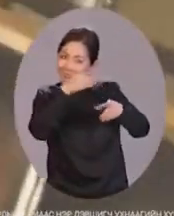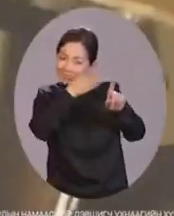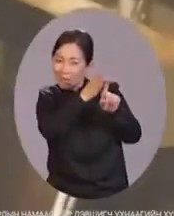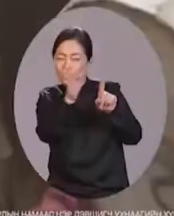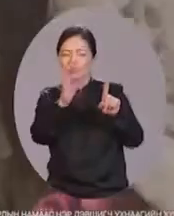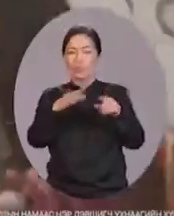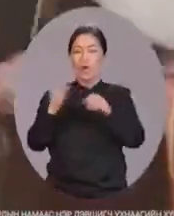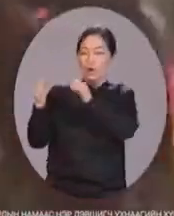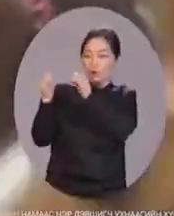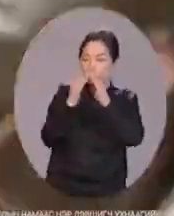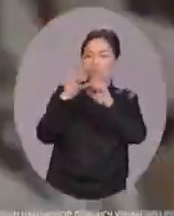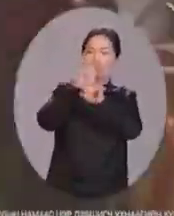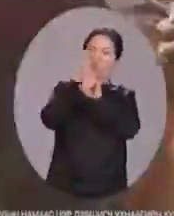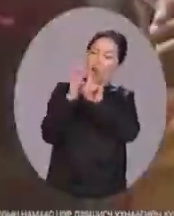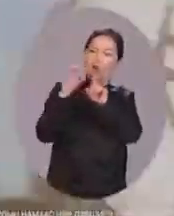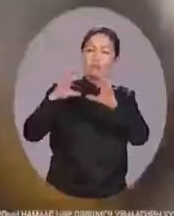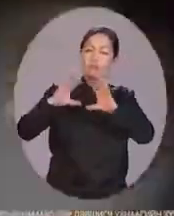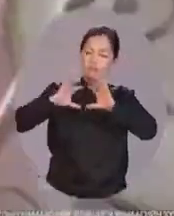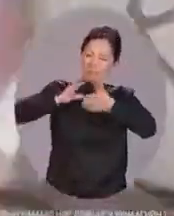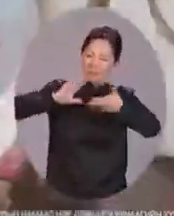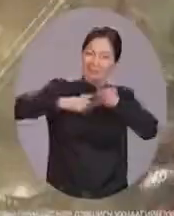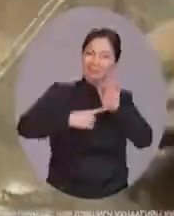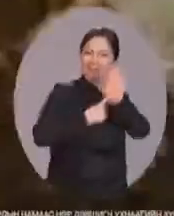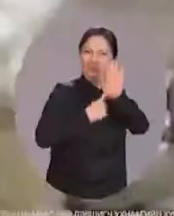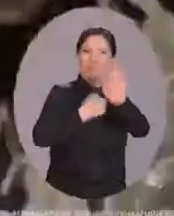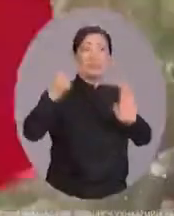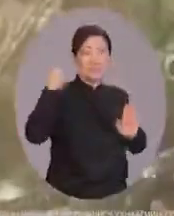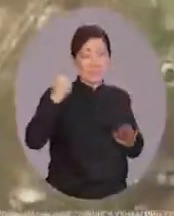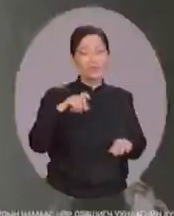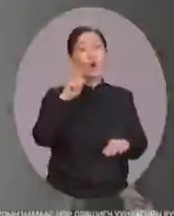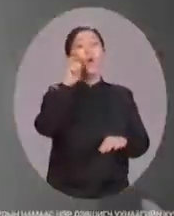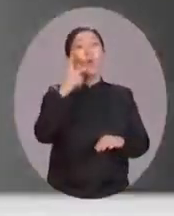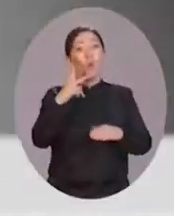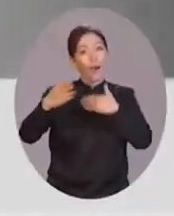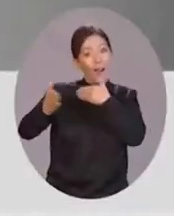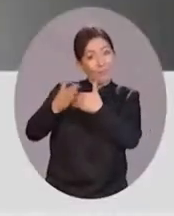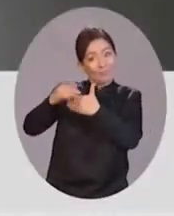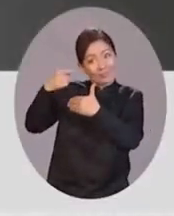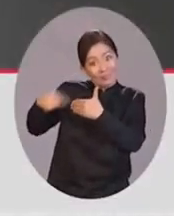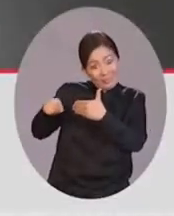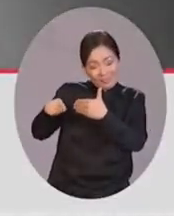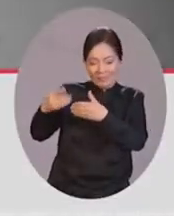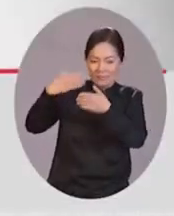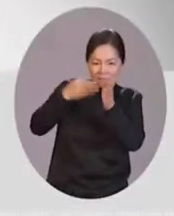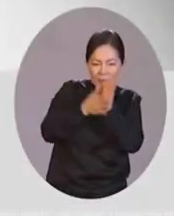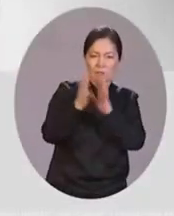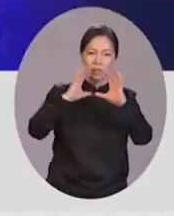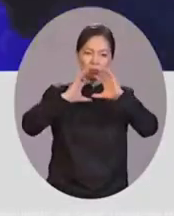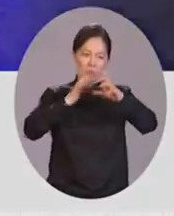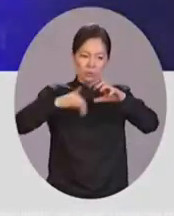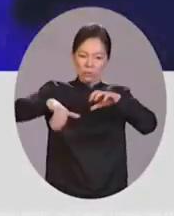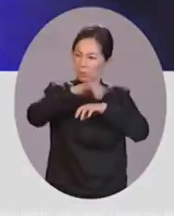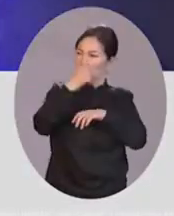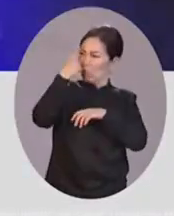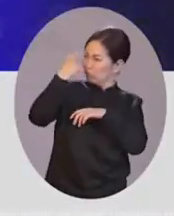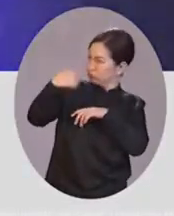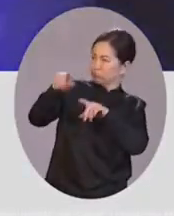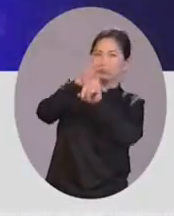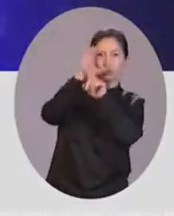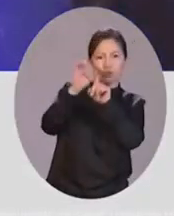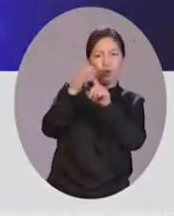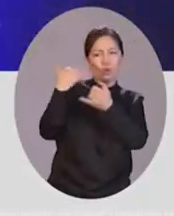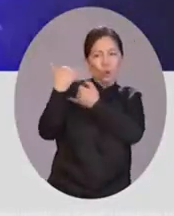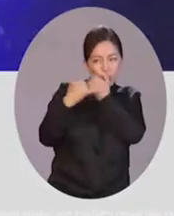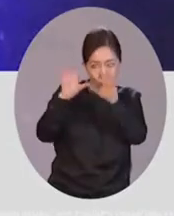хамтлагаар дамжуулан нүүдэлчдийн соёл уламжлалыг дэлхийд харуулж чадсан. Хүү хамтлагийн уран бүтээлээр дамжуулж дэлхийн олон орн Монгол